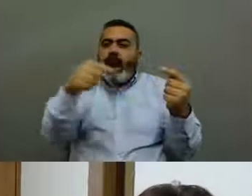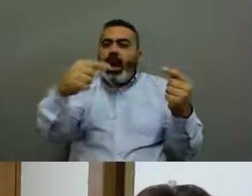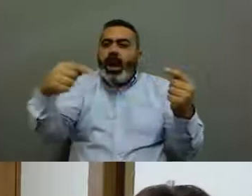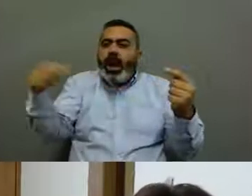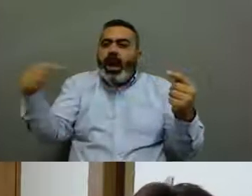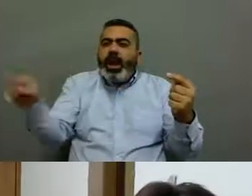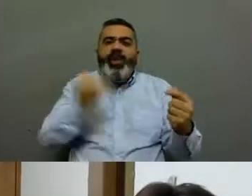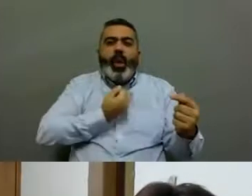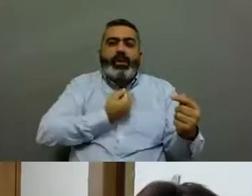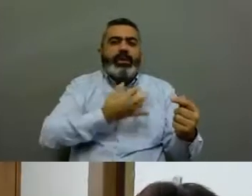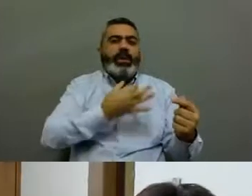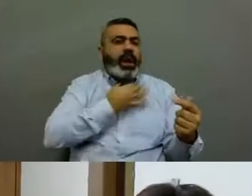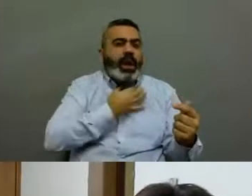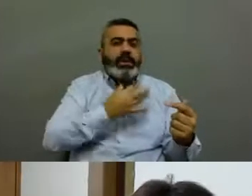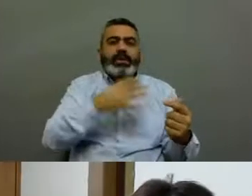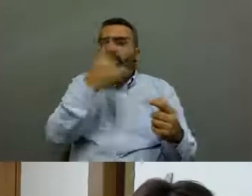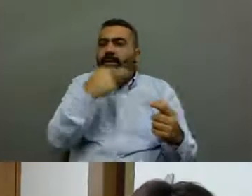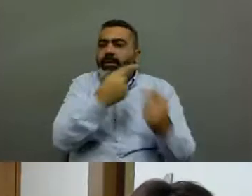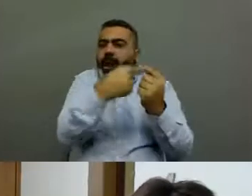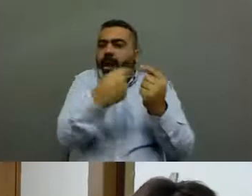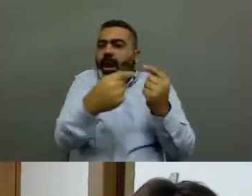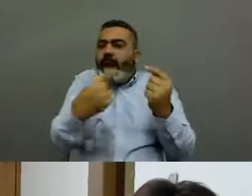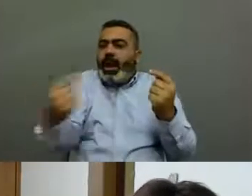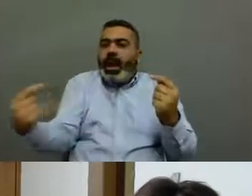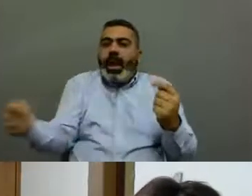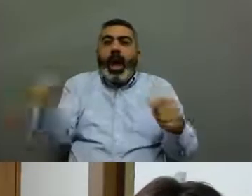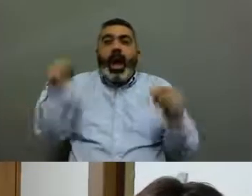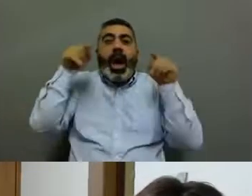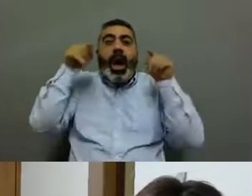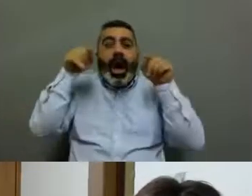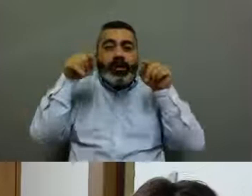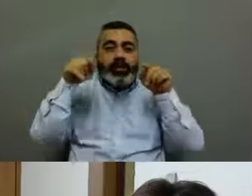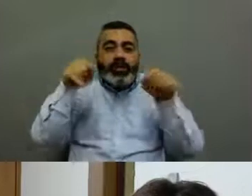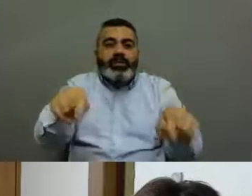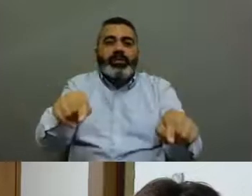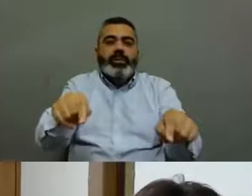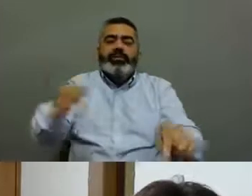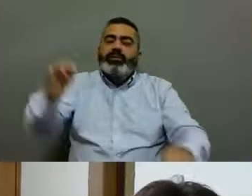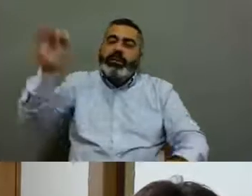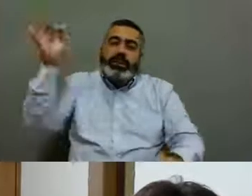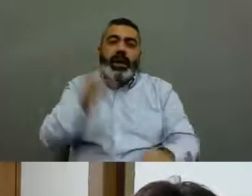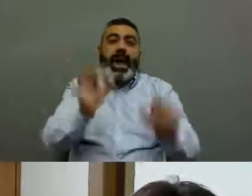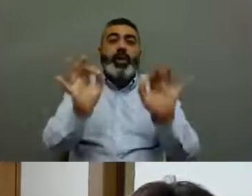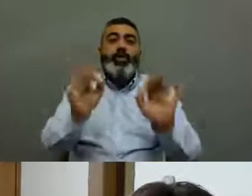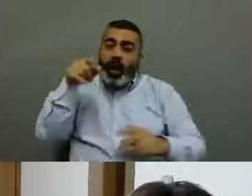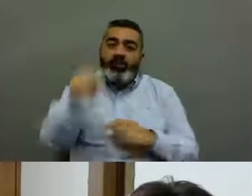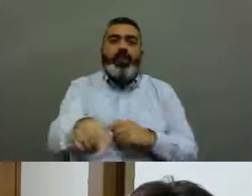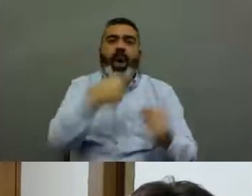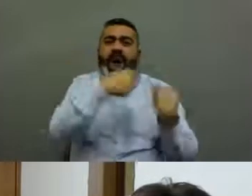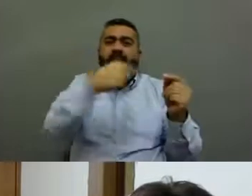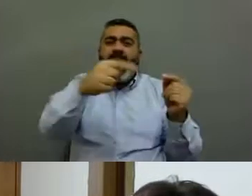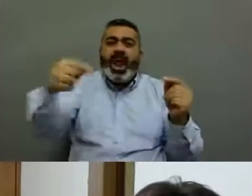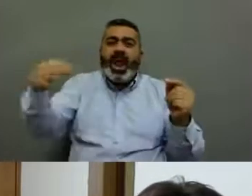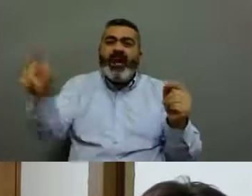των ιδιωτήτων, αυτό αποτελεί πια την μόνη κανονικότητα. Θα έλεγα κανείς, θα έλεγα